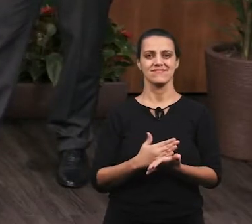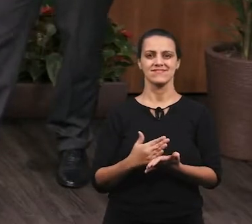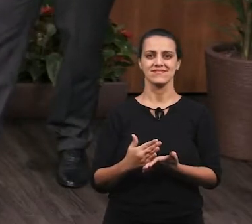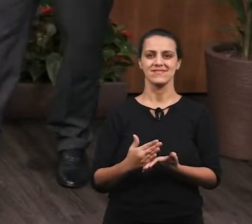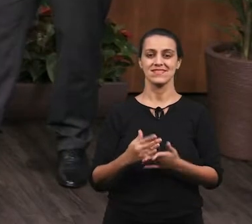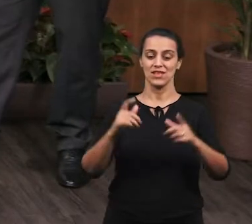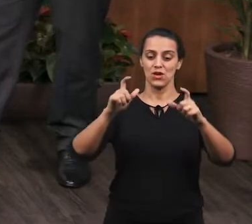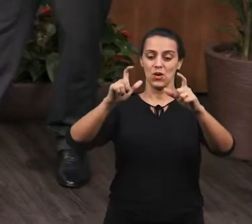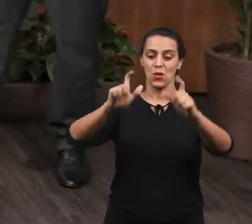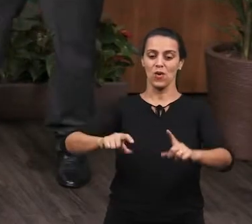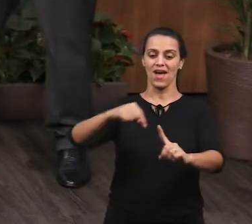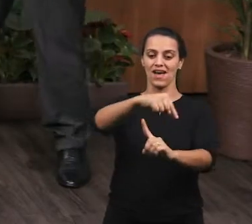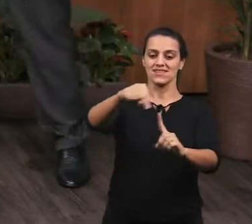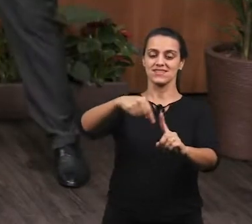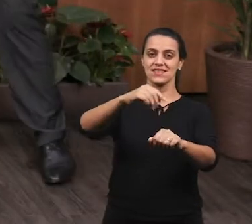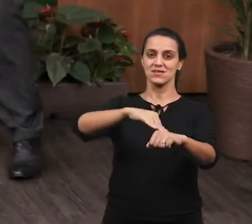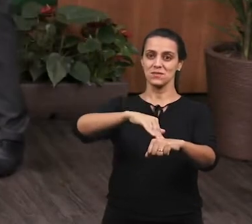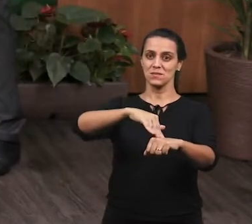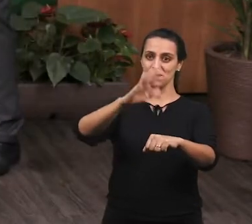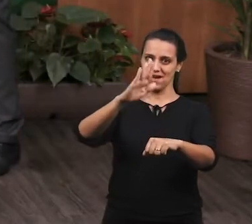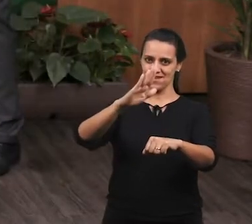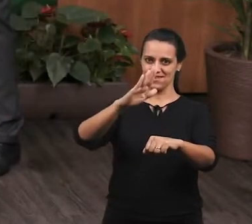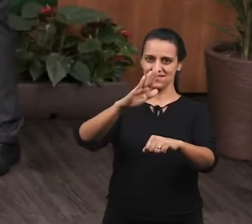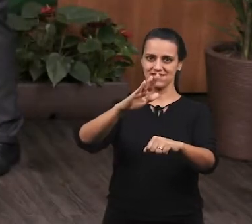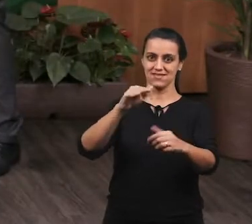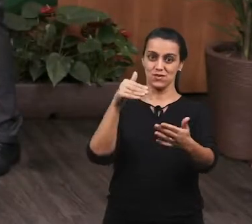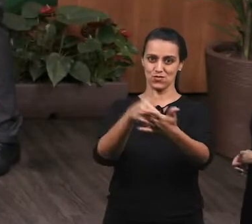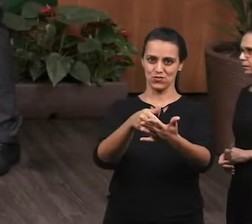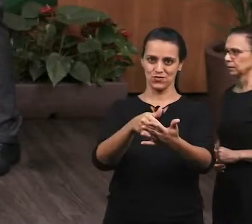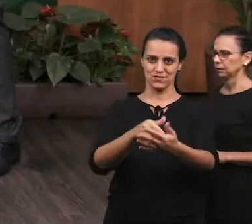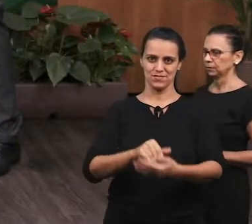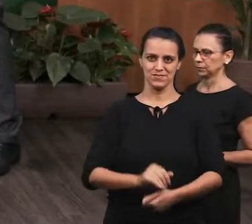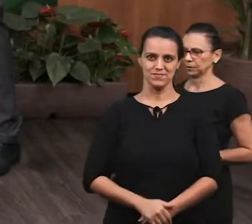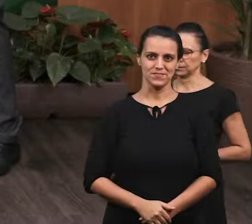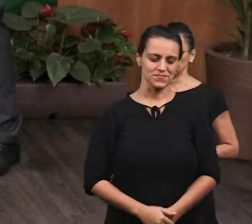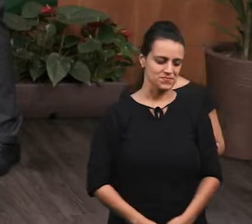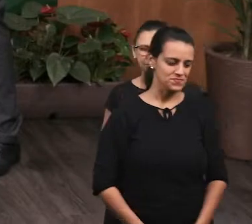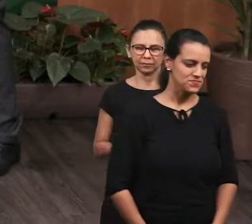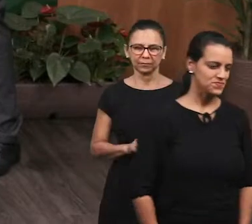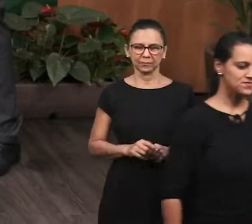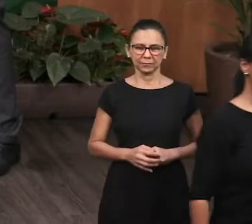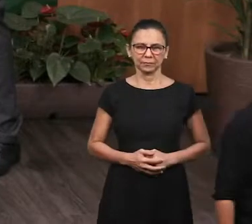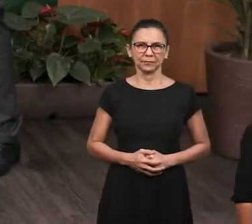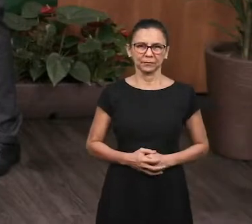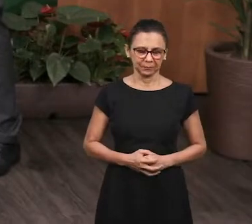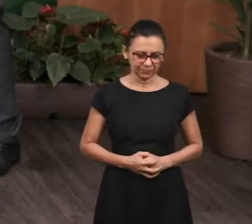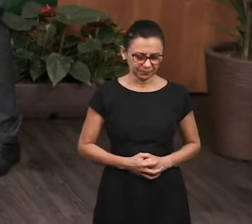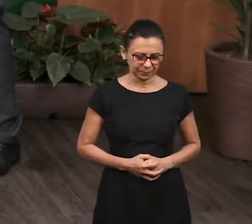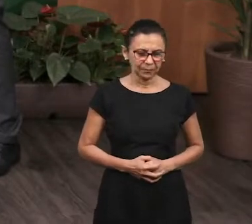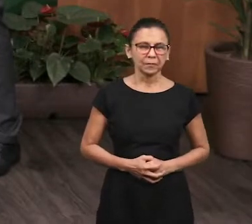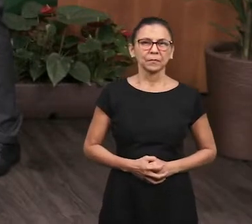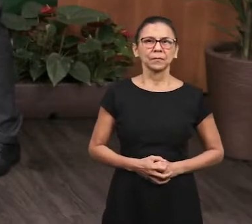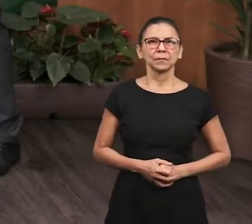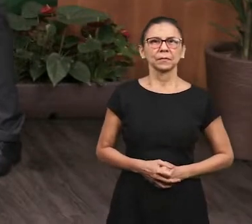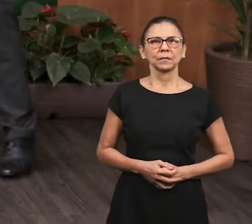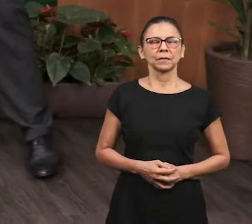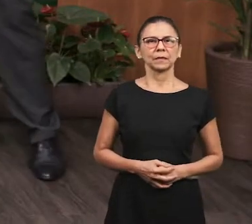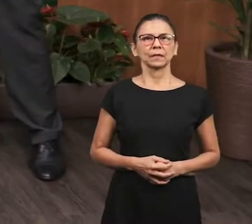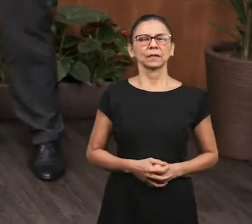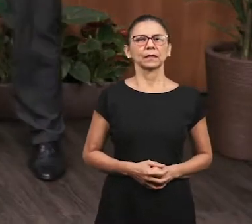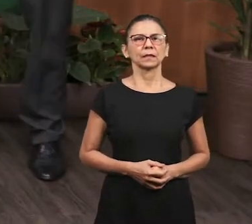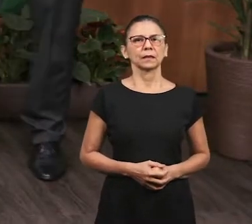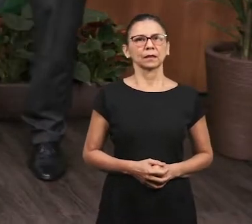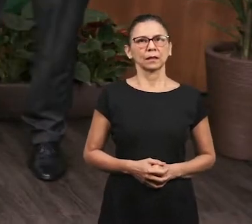войдем во святое святых. Вот в эту последнюю часть или святилище, во